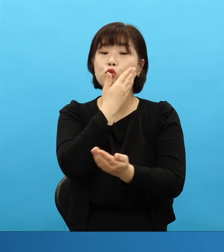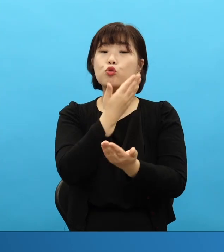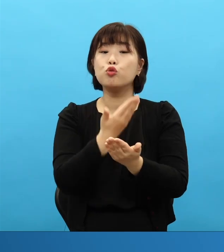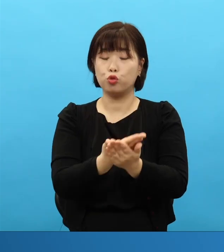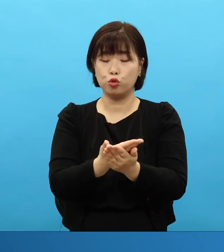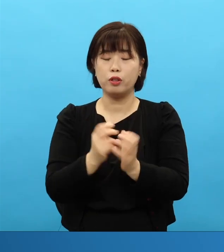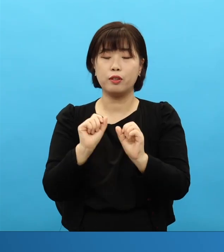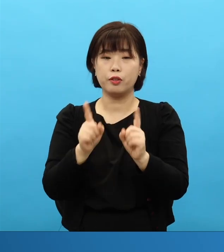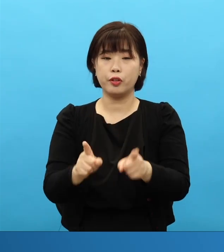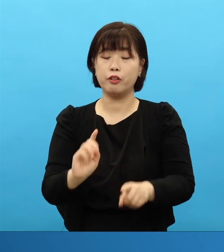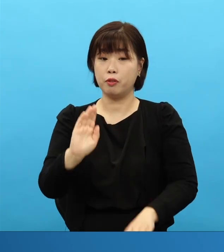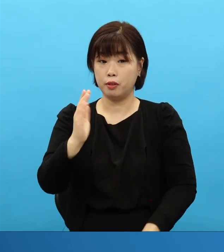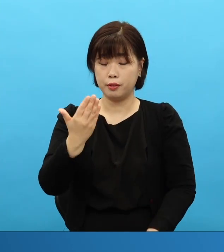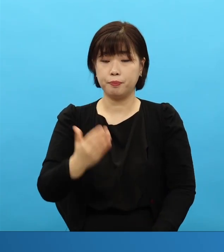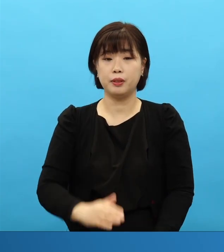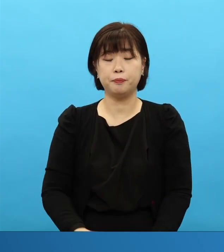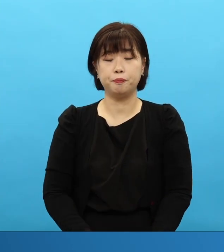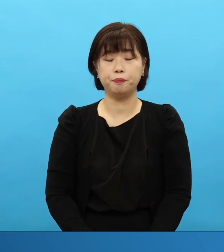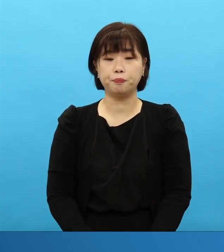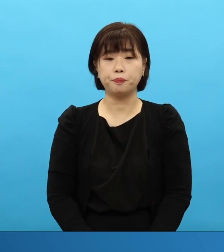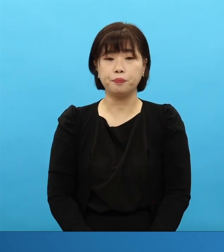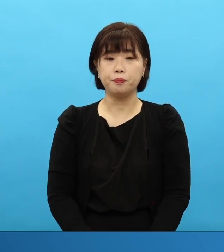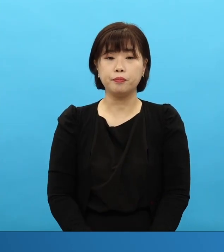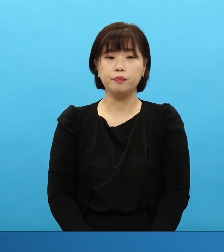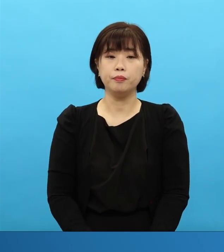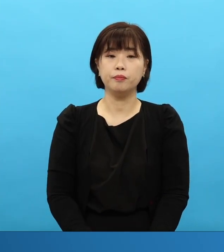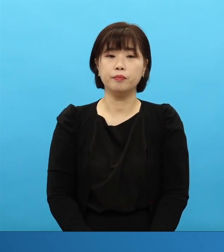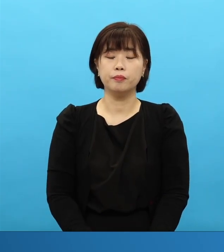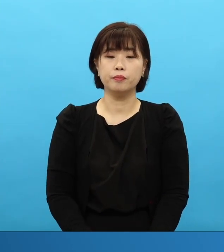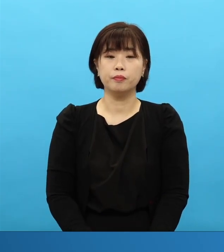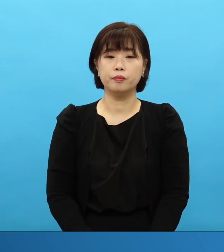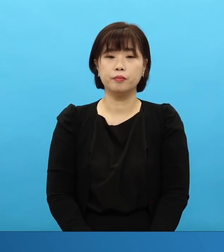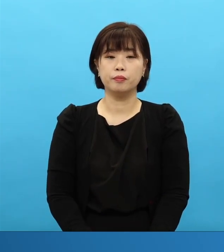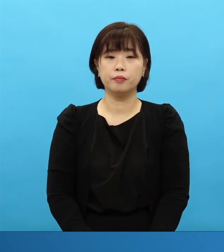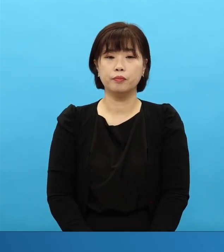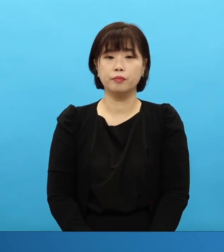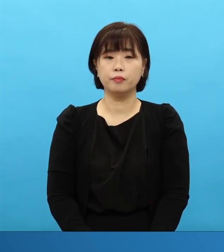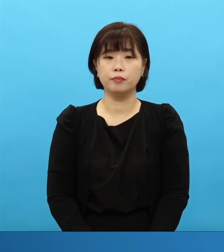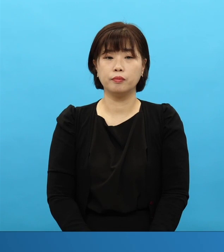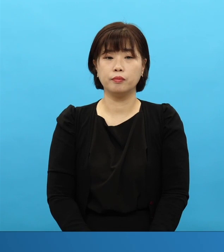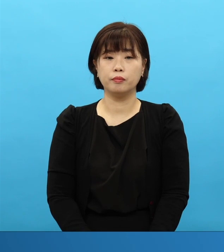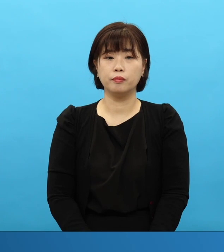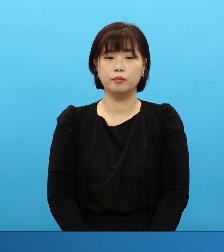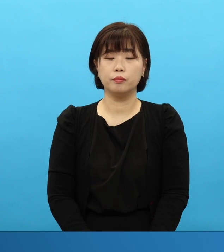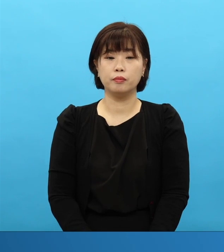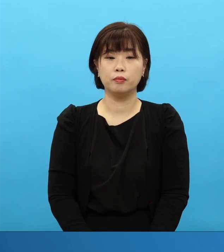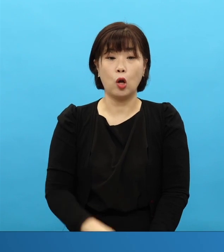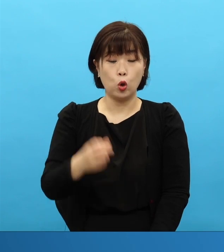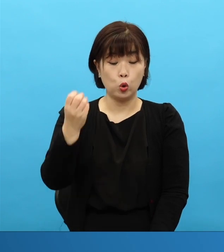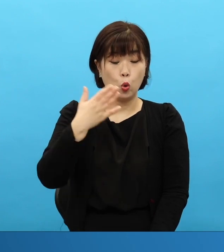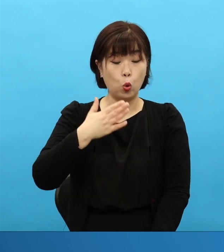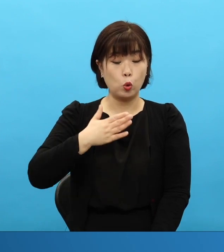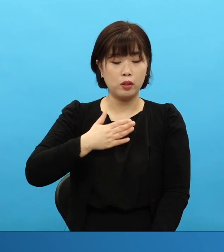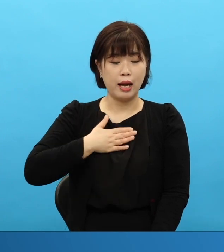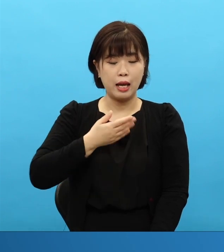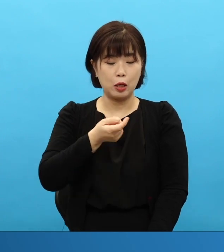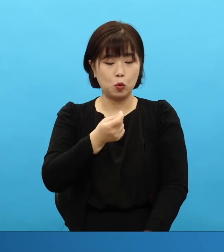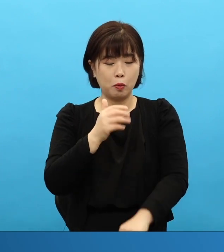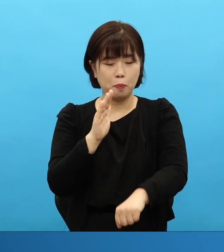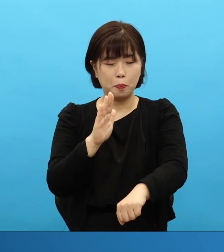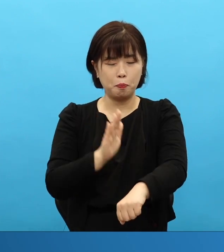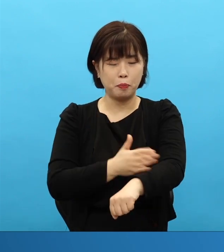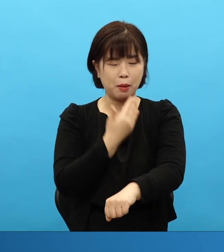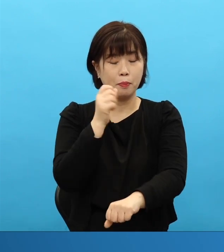시간들이었고 그리고 저의 가장 큰 단점 중에 하나가 겁이 참